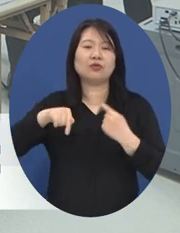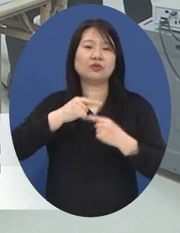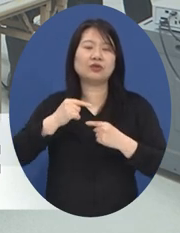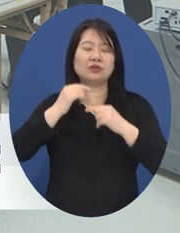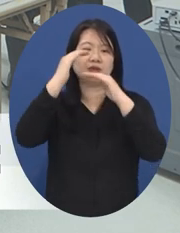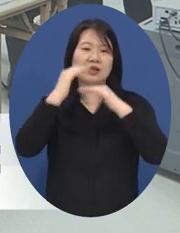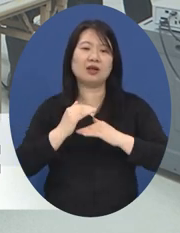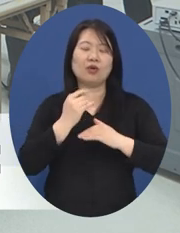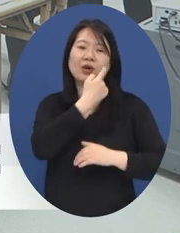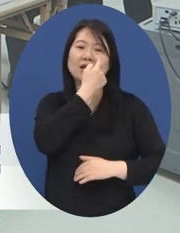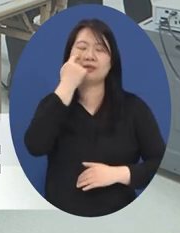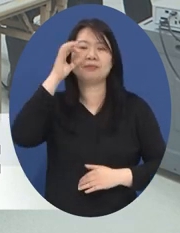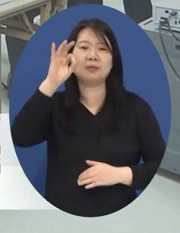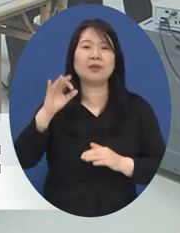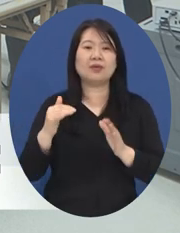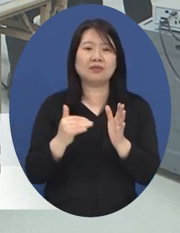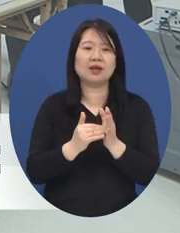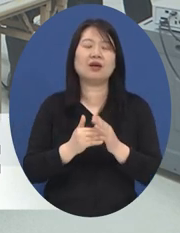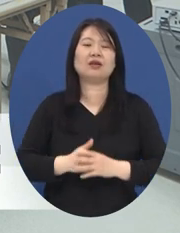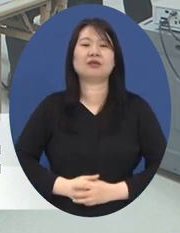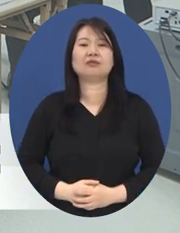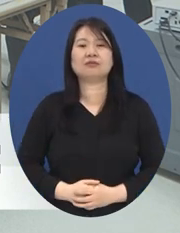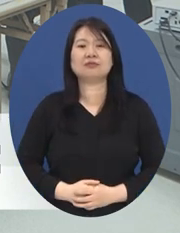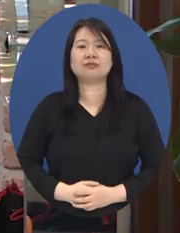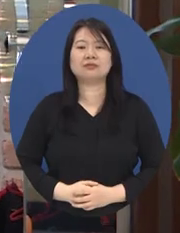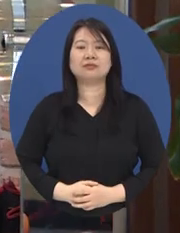확인했는데요. 자세한 소식 함께 보시죠.